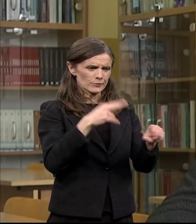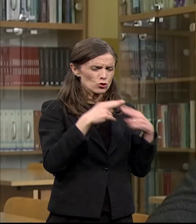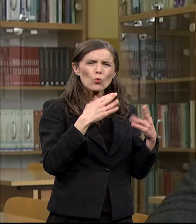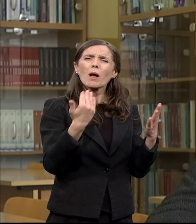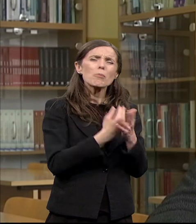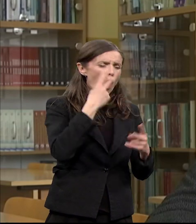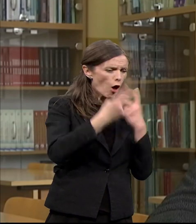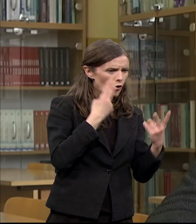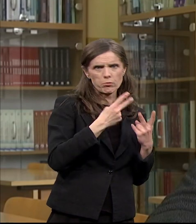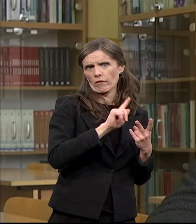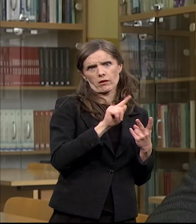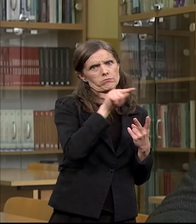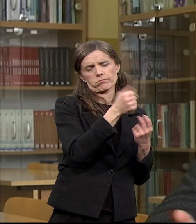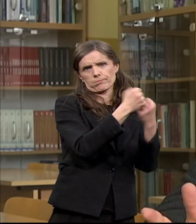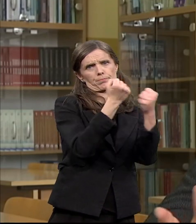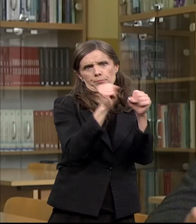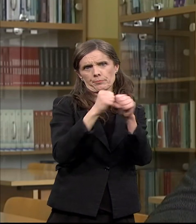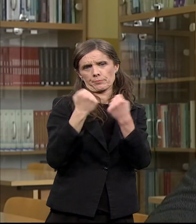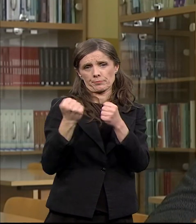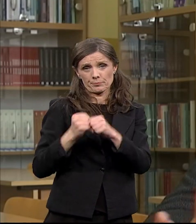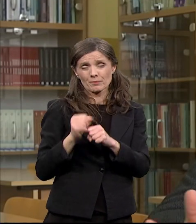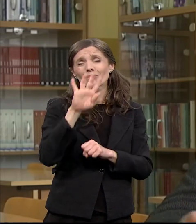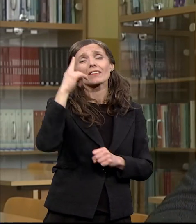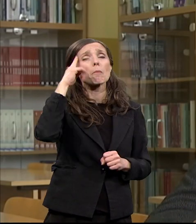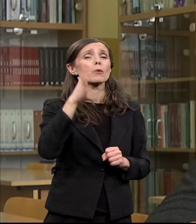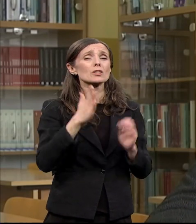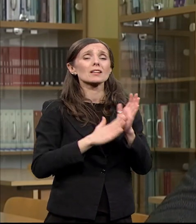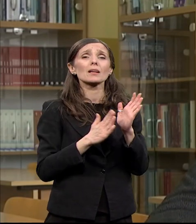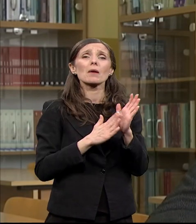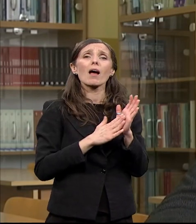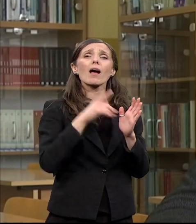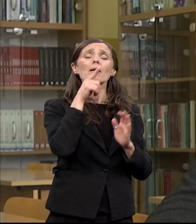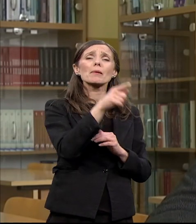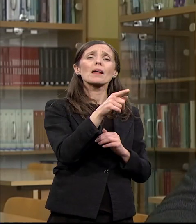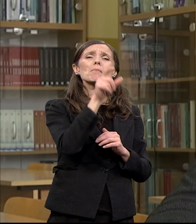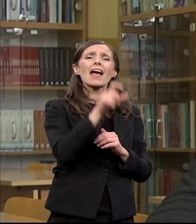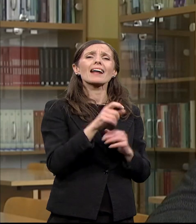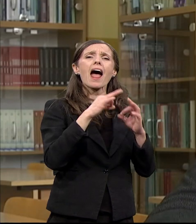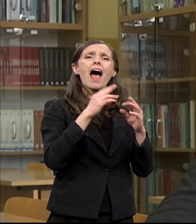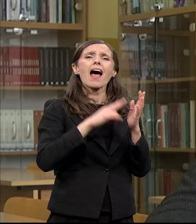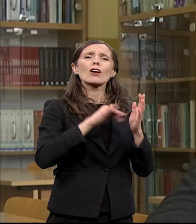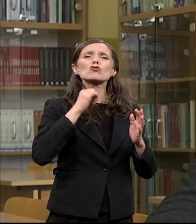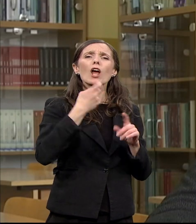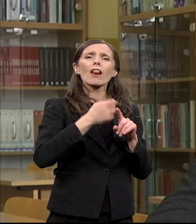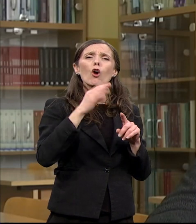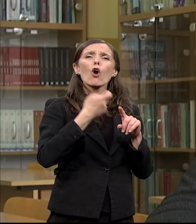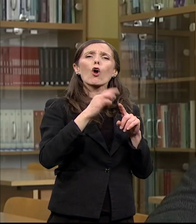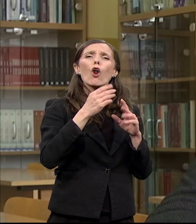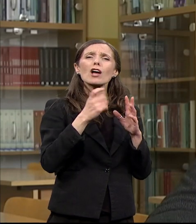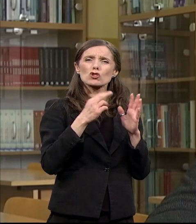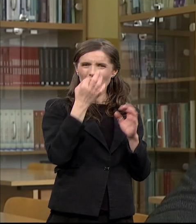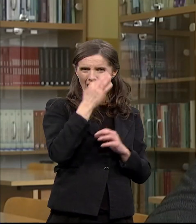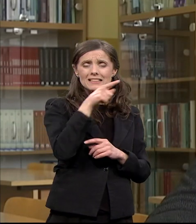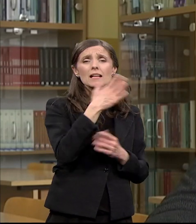su oslobođeni. Da podsjetim samo, recimo, na slučaj Anđelka Kolašinca, koji je bio predsjednik, čini mi se, izvršnog